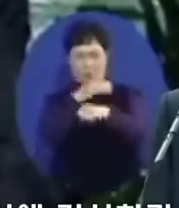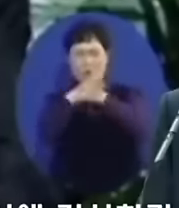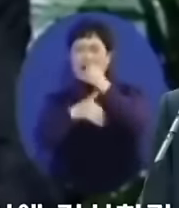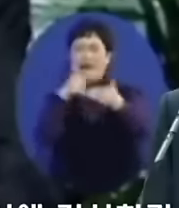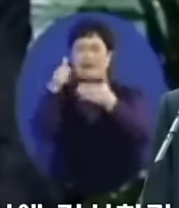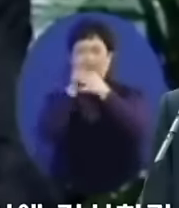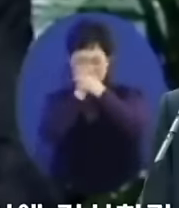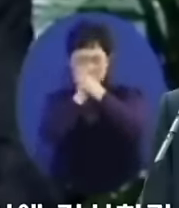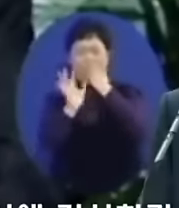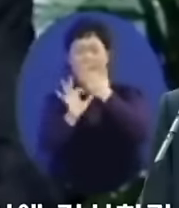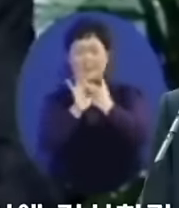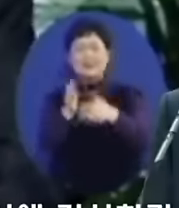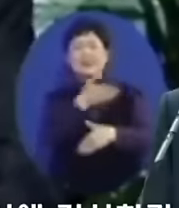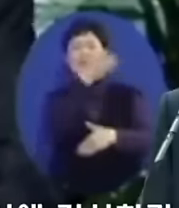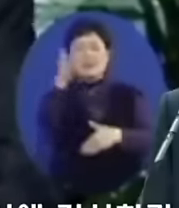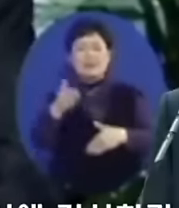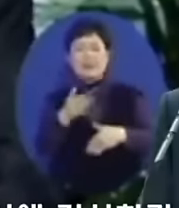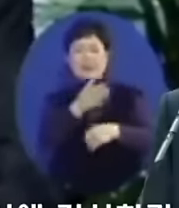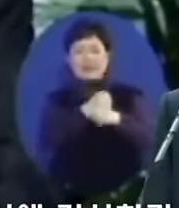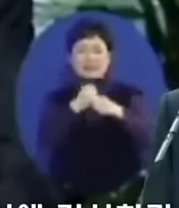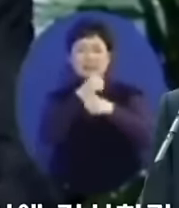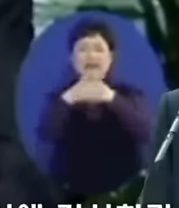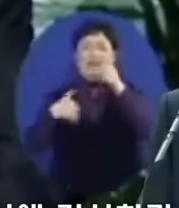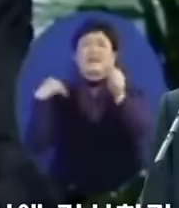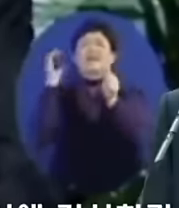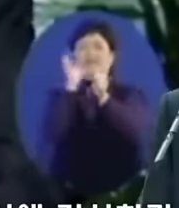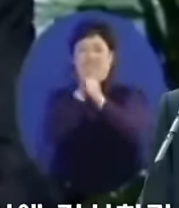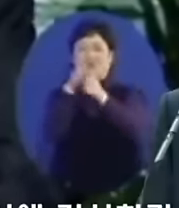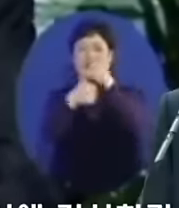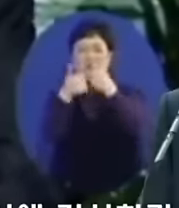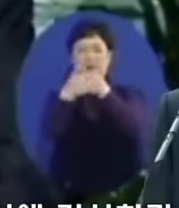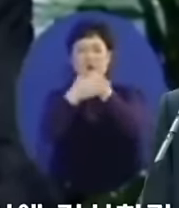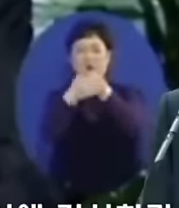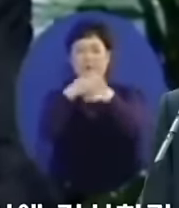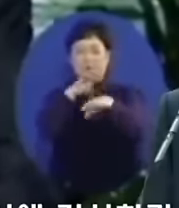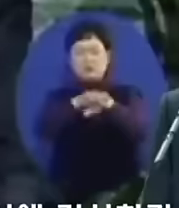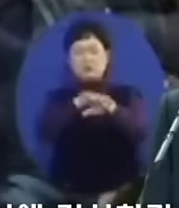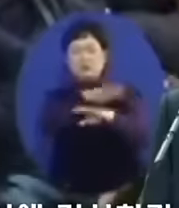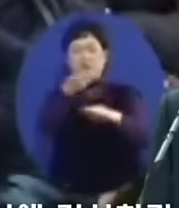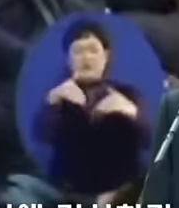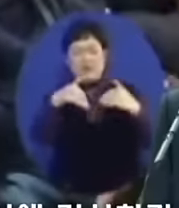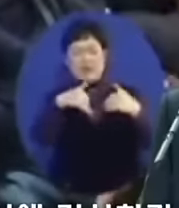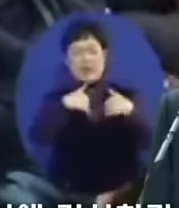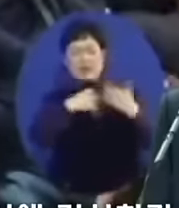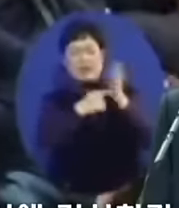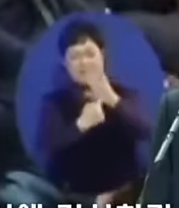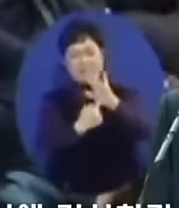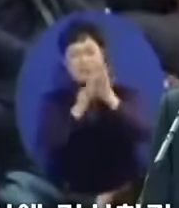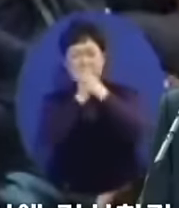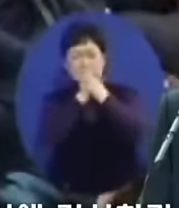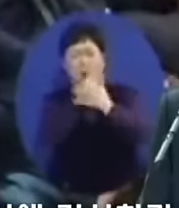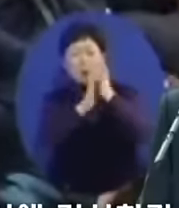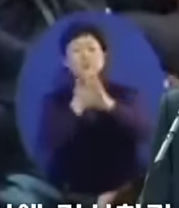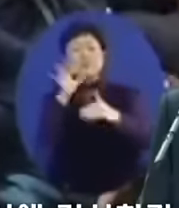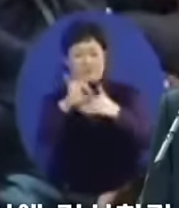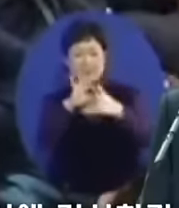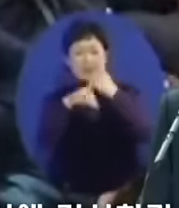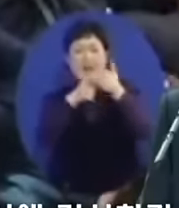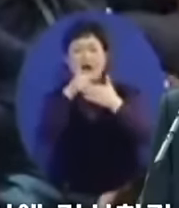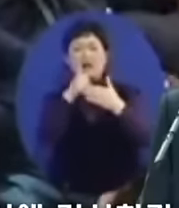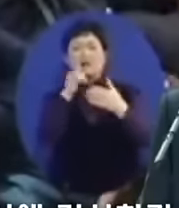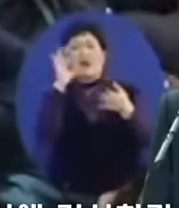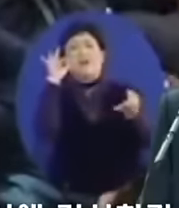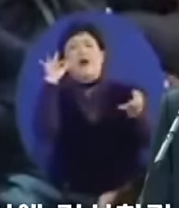하나님께 기도하면 여러분의 짐이 하나님께 맡겨지고 하나님의 도움은 손길이 우리에게 나타나는 것입니다. 기도하지 않으면 하나님은